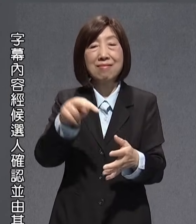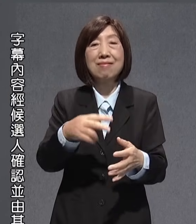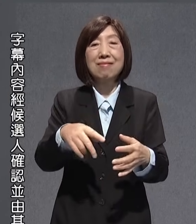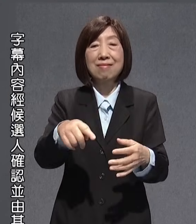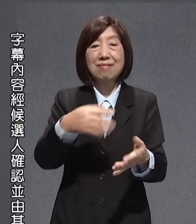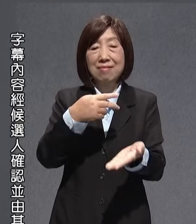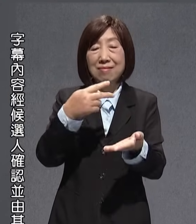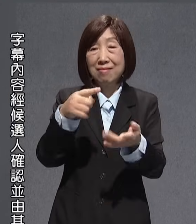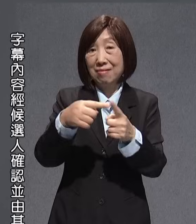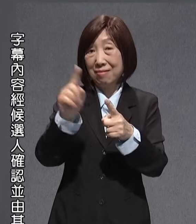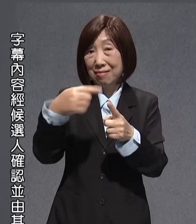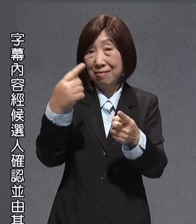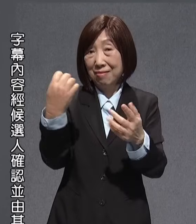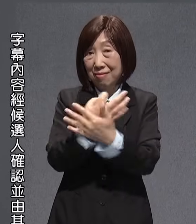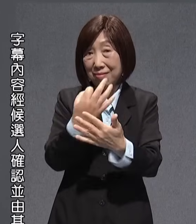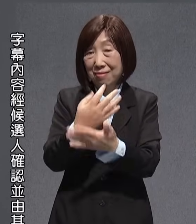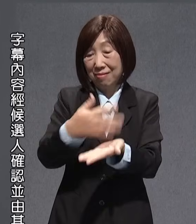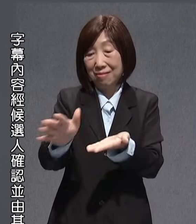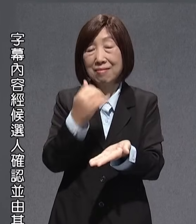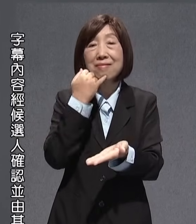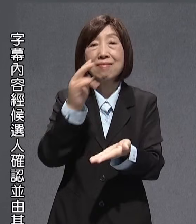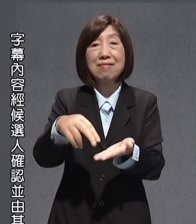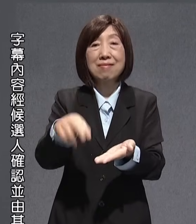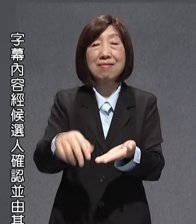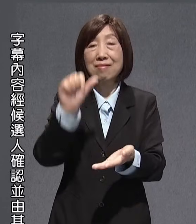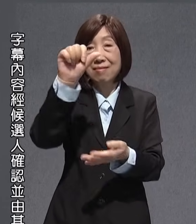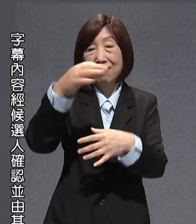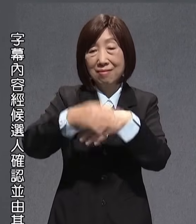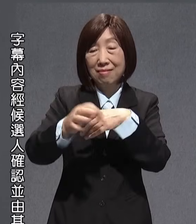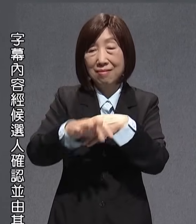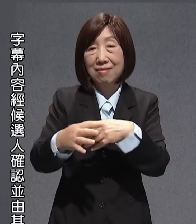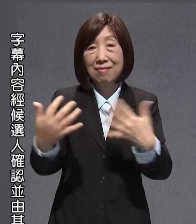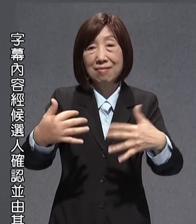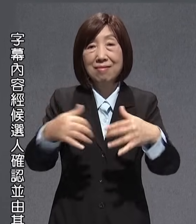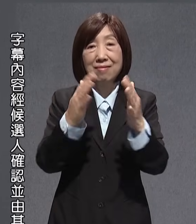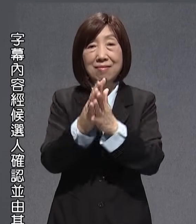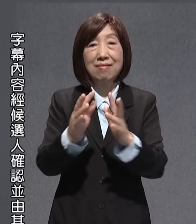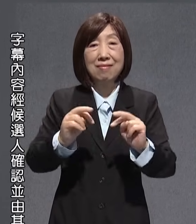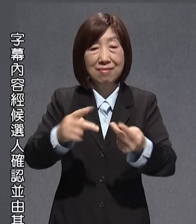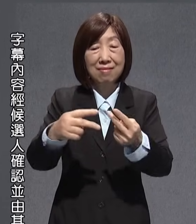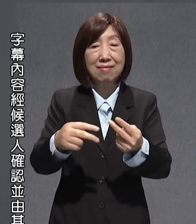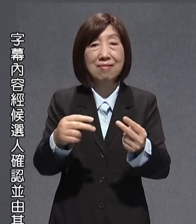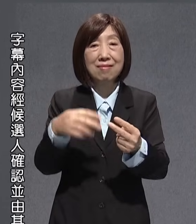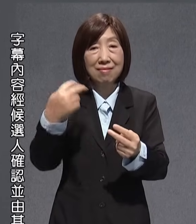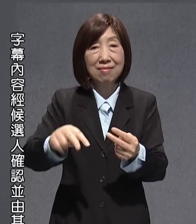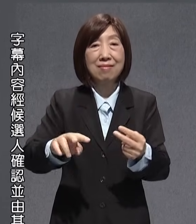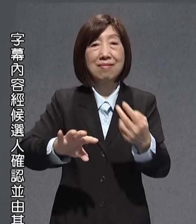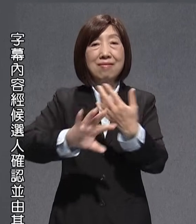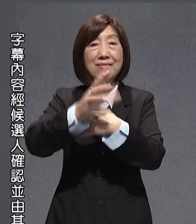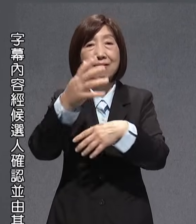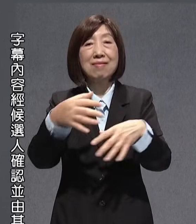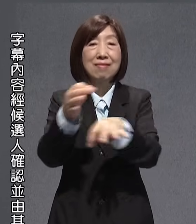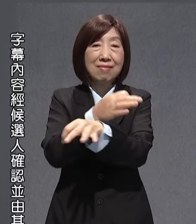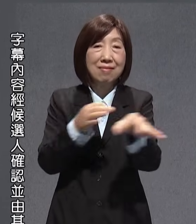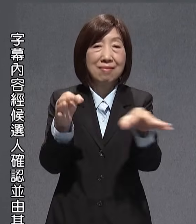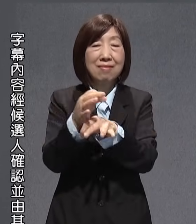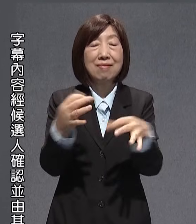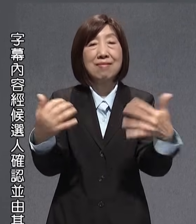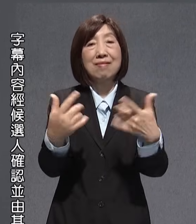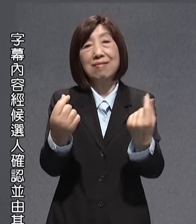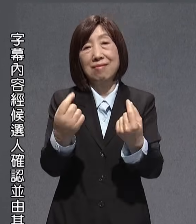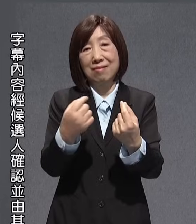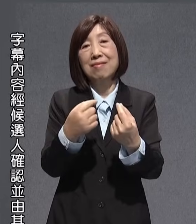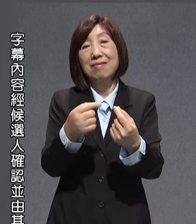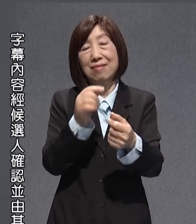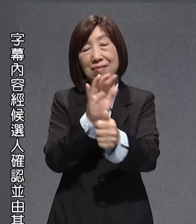我们缺人才的问题。国内的五缺问题以外，我们要解决我们的国际贸易问题，因此